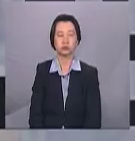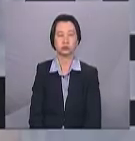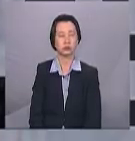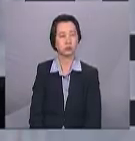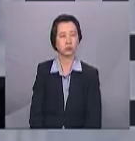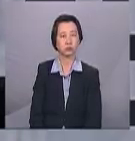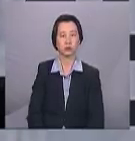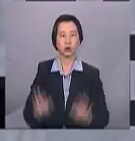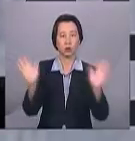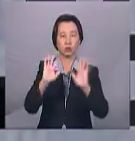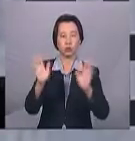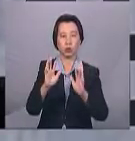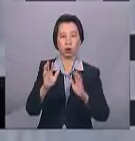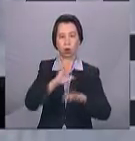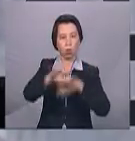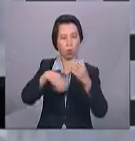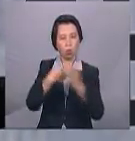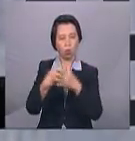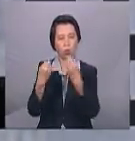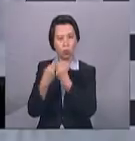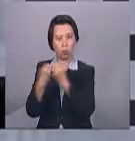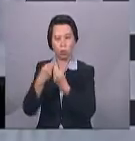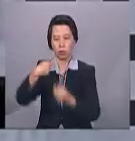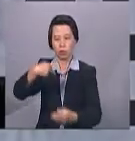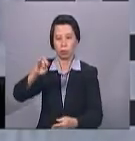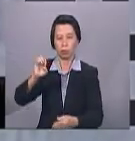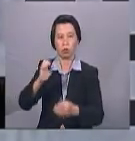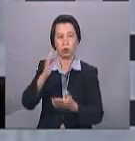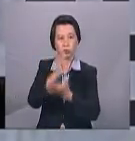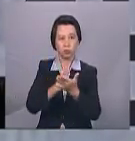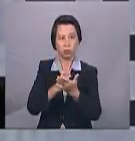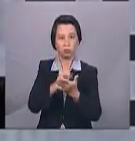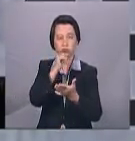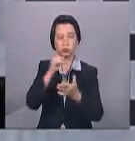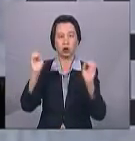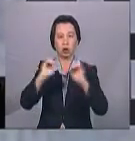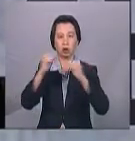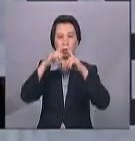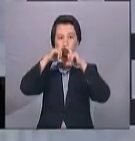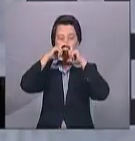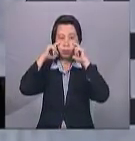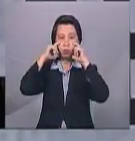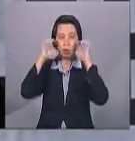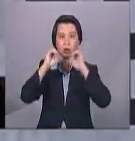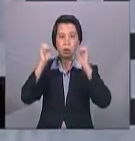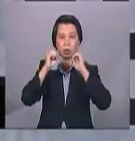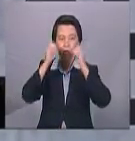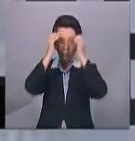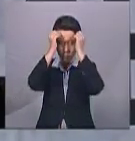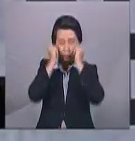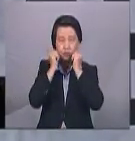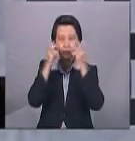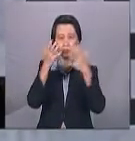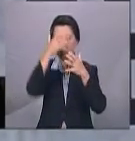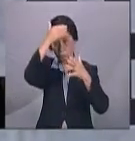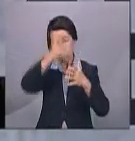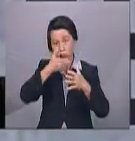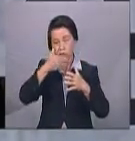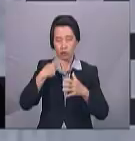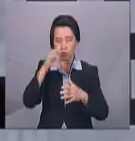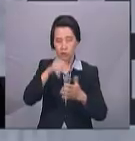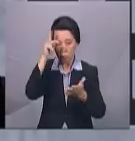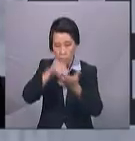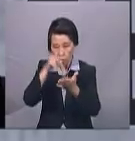It's not the total PPE, but some lack masks, some lack, for example, the shield, facial shield. But they already identified all